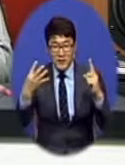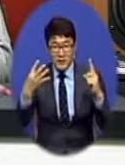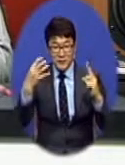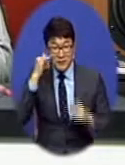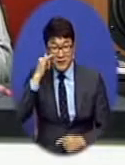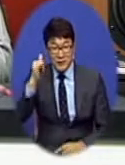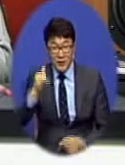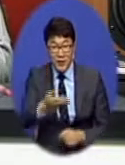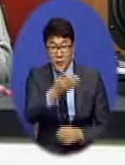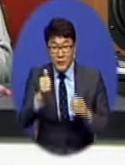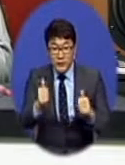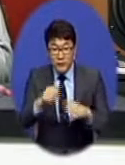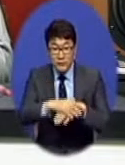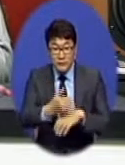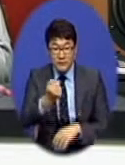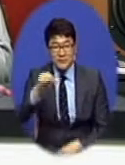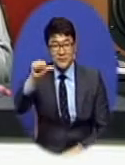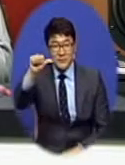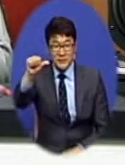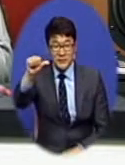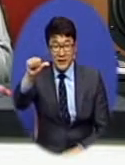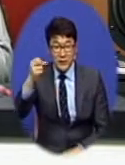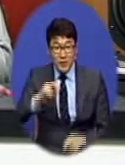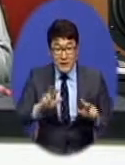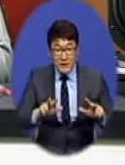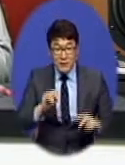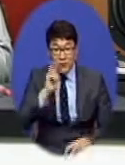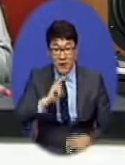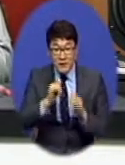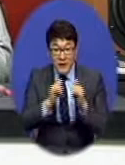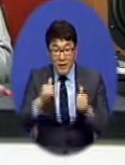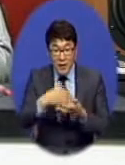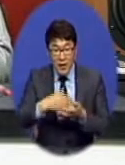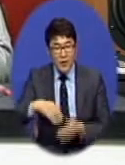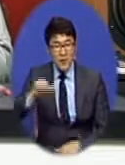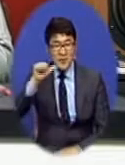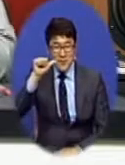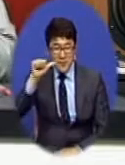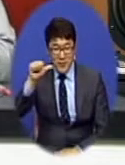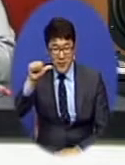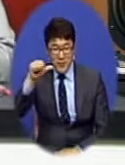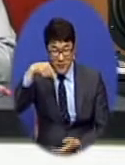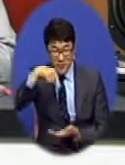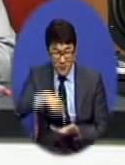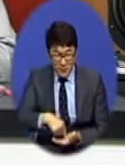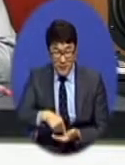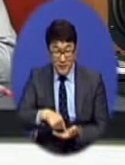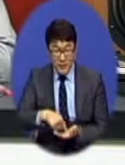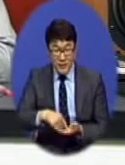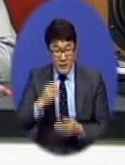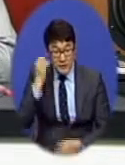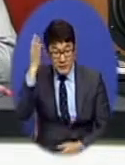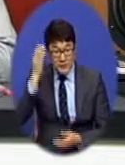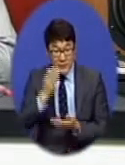ARS-060-608-1004 시청자 심사는 5번입니다. 그리고 반성옥님이 노래를 잘한다고 생각하시면 그쵸? 5번. 5번을 네. 누르시고